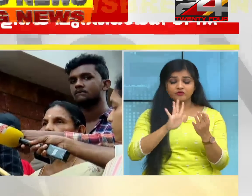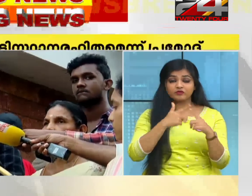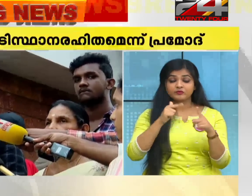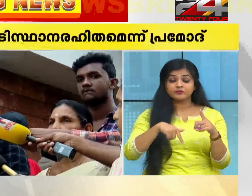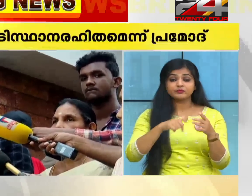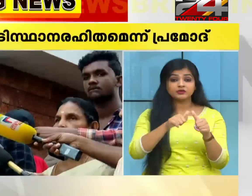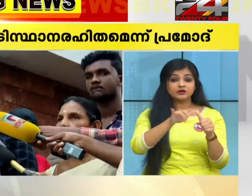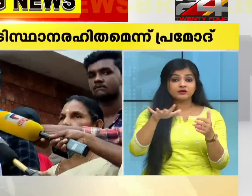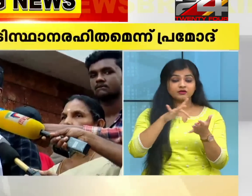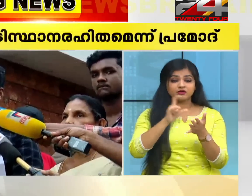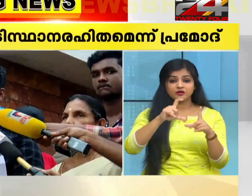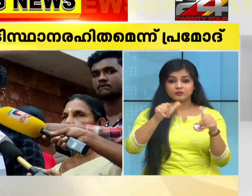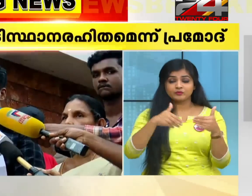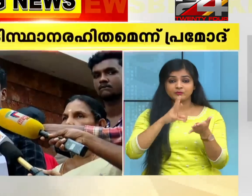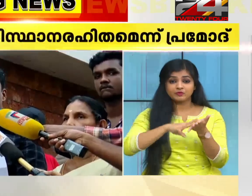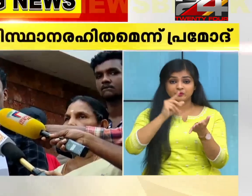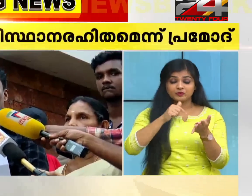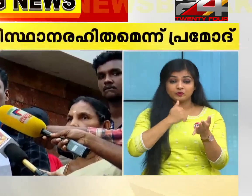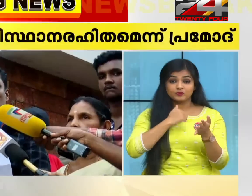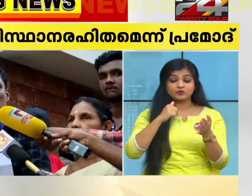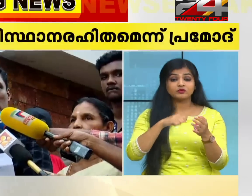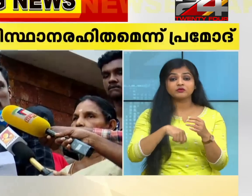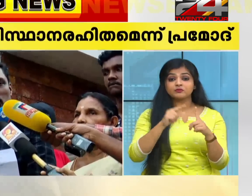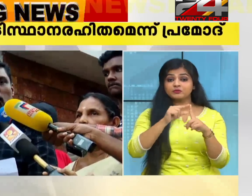അംഗം എന്ന നിലയ്ക്ക് എൻ്റെ പ്രസ്ഥാനത്തെ മോശപ്പെടുത്തുന്ന എന്തെങ്കിലും കാര്യങ്ങൾ ഞാൻ